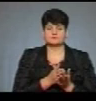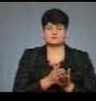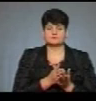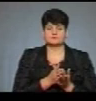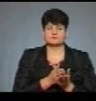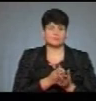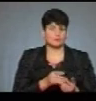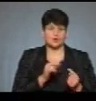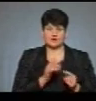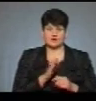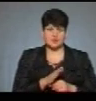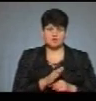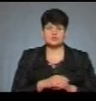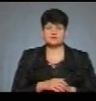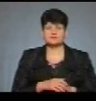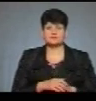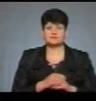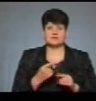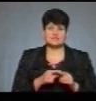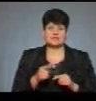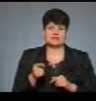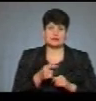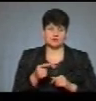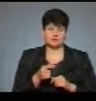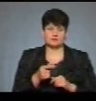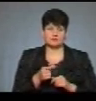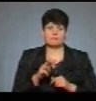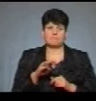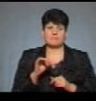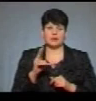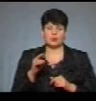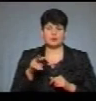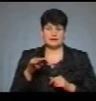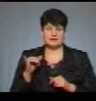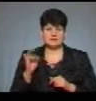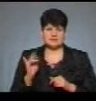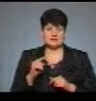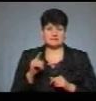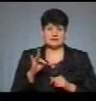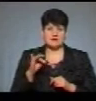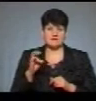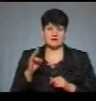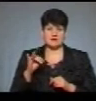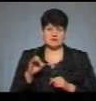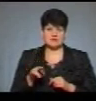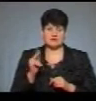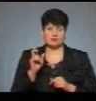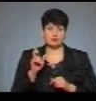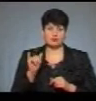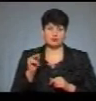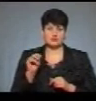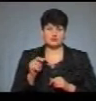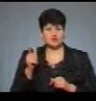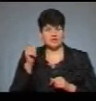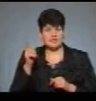антипод, протилежність по географічному – це Тернопіль, Микулинці, Зарваниця, Бучач,